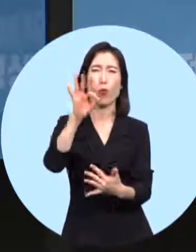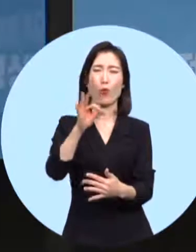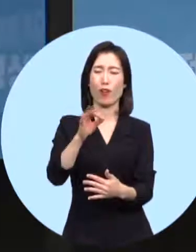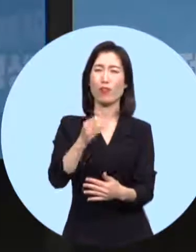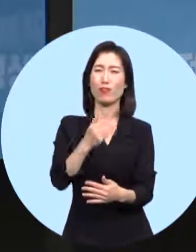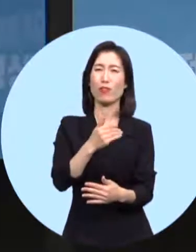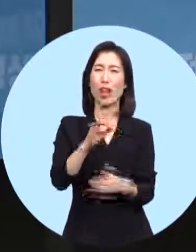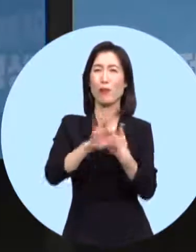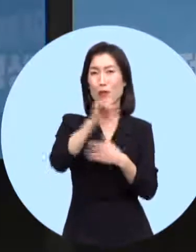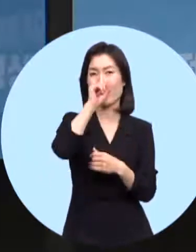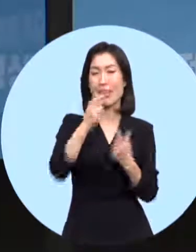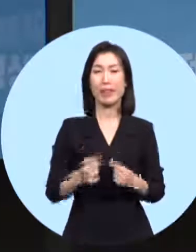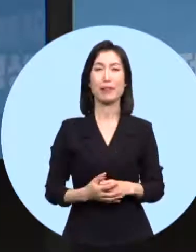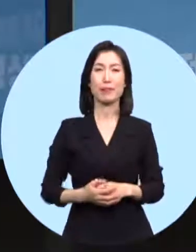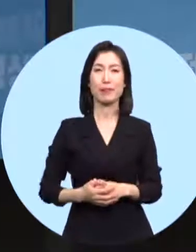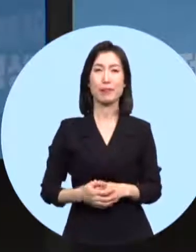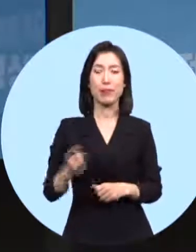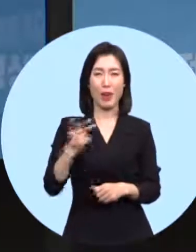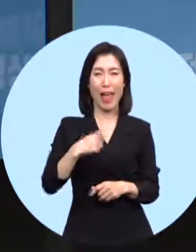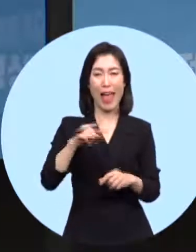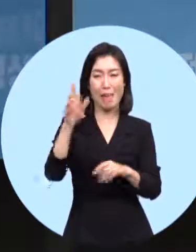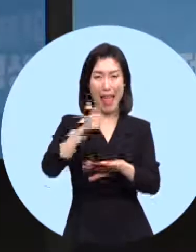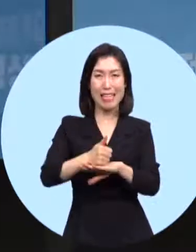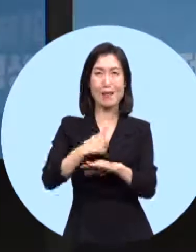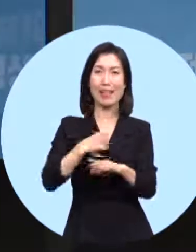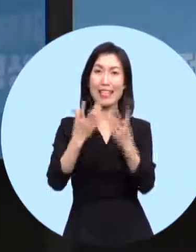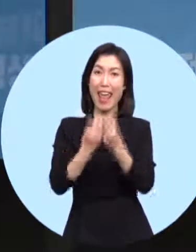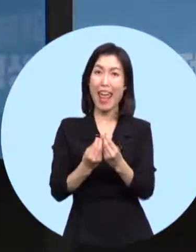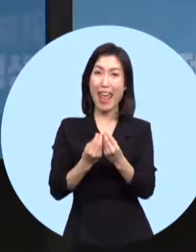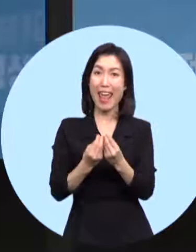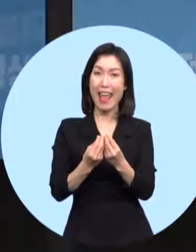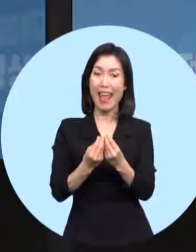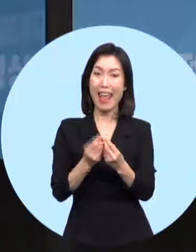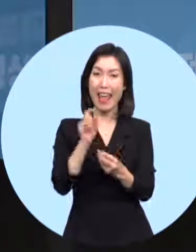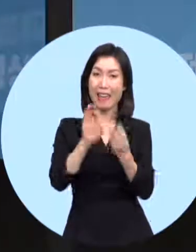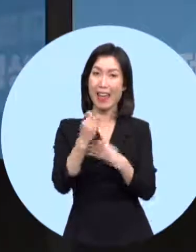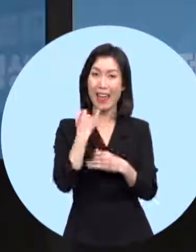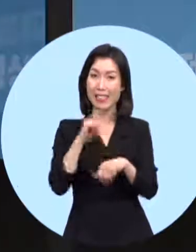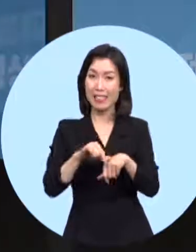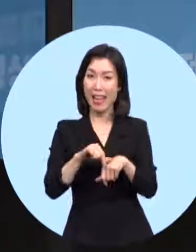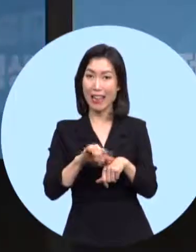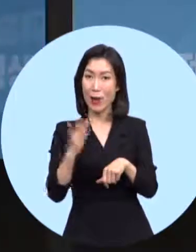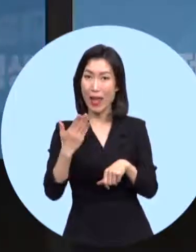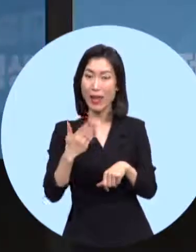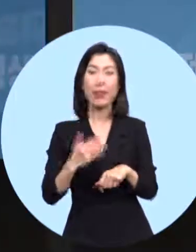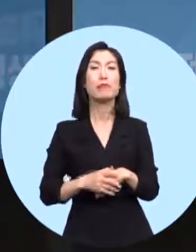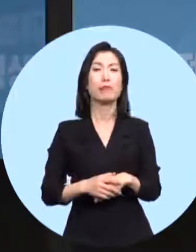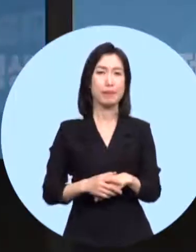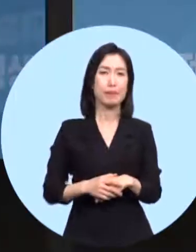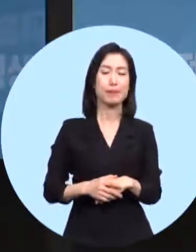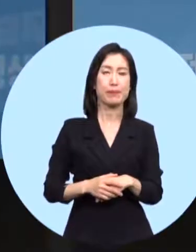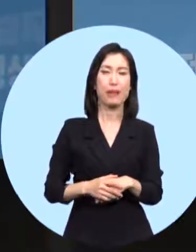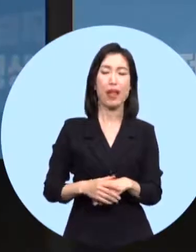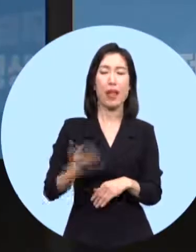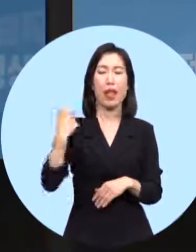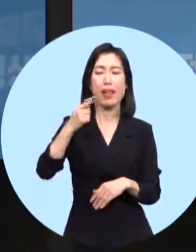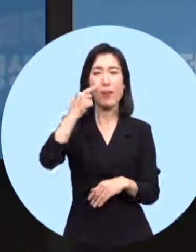아닌가 생각합니다. 그리고 끝으로 좀 사례를 좀 말씀드리고 싶은데 시간이 조금 있으면 네, 일분을